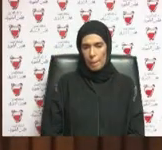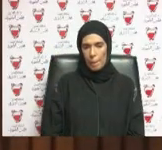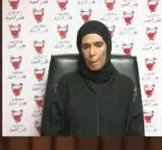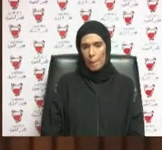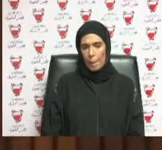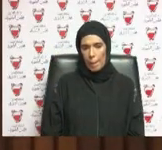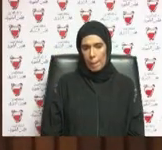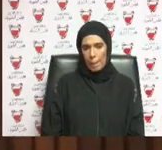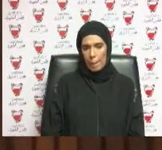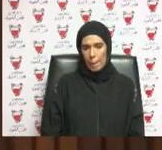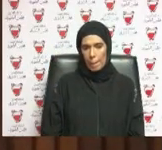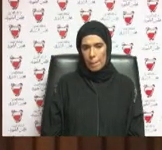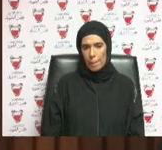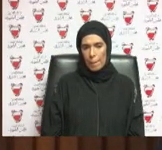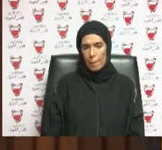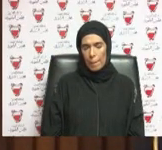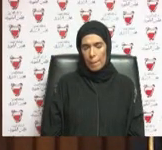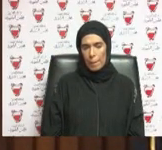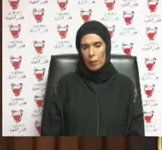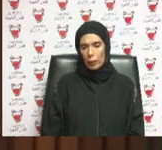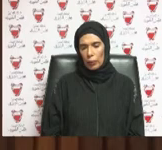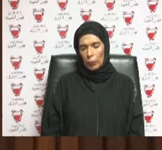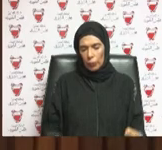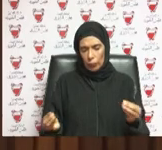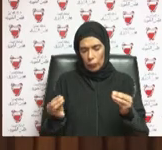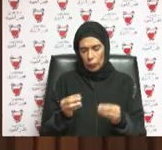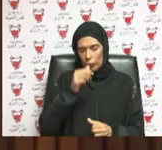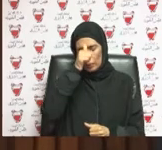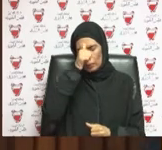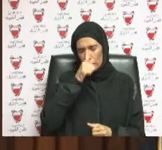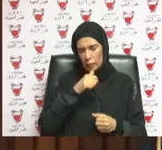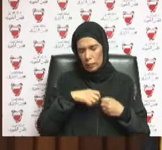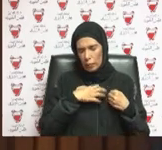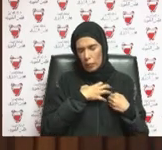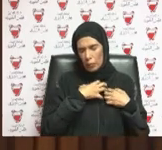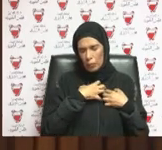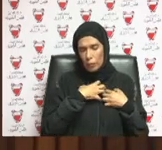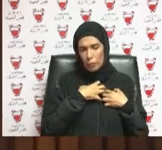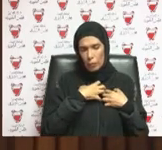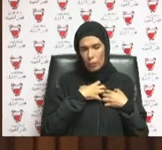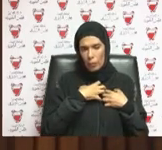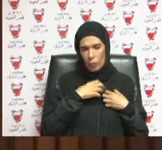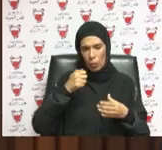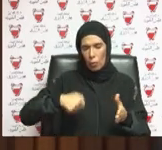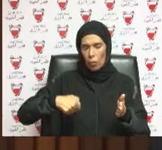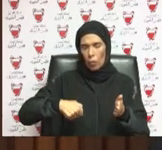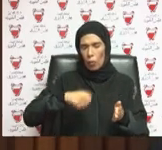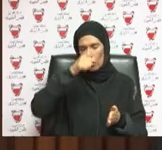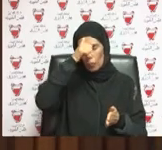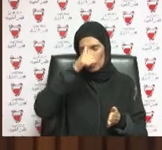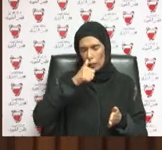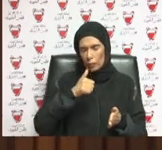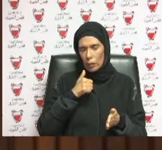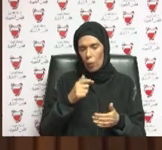الرئيس، تحيات للجميع. بمزيد من الحزن والأسى نتقدم بخالص العزاء والمواساة إلى